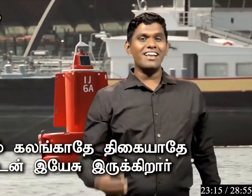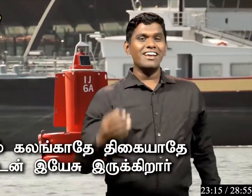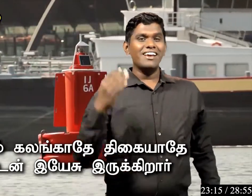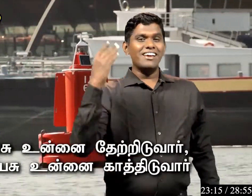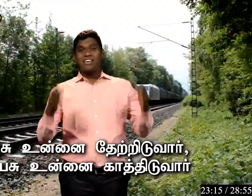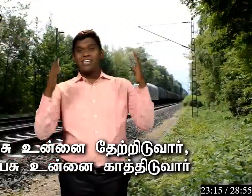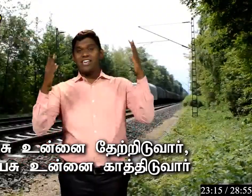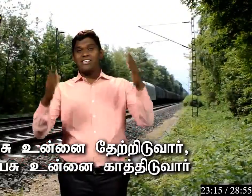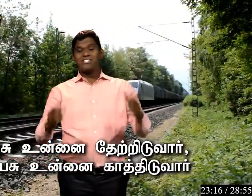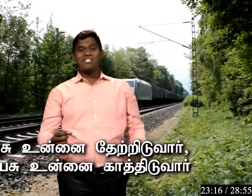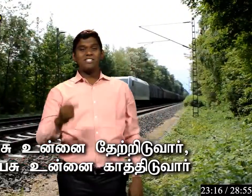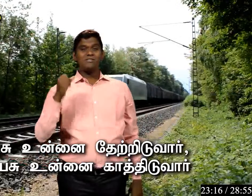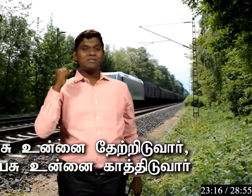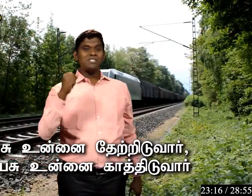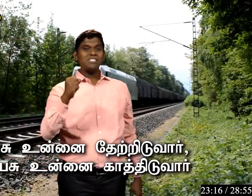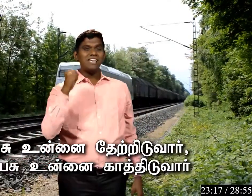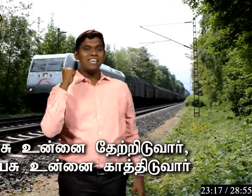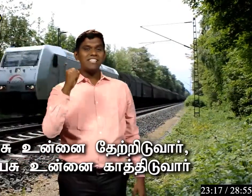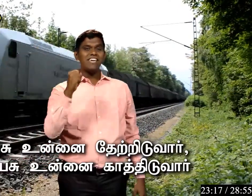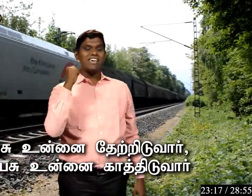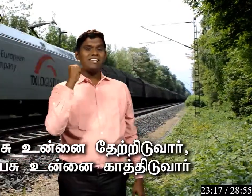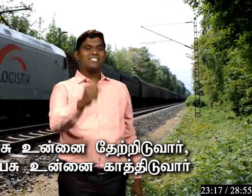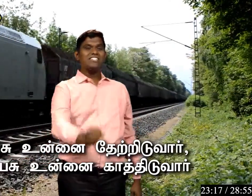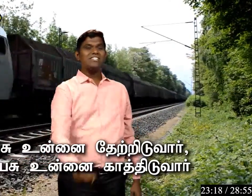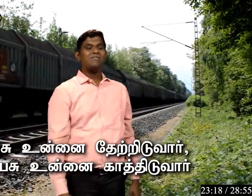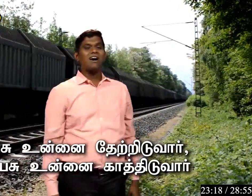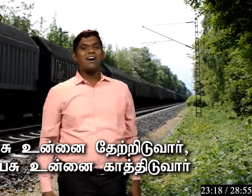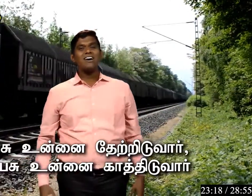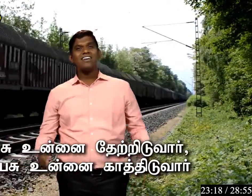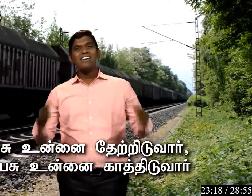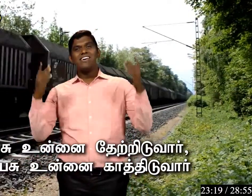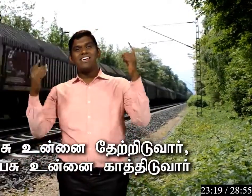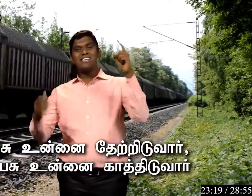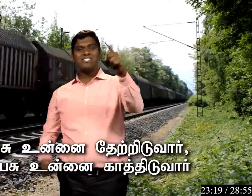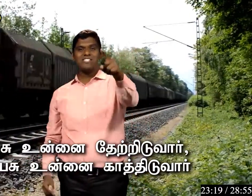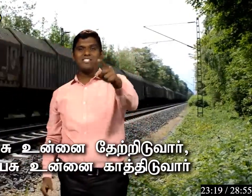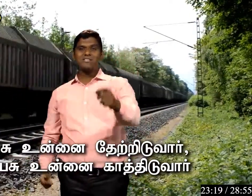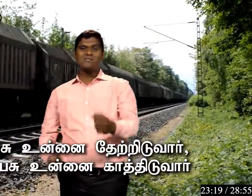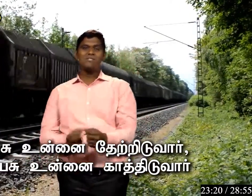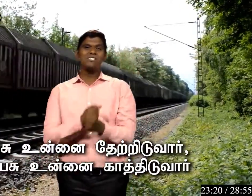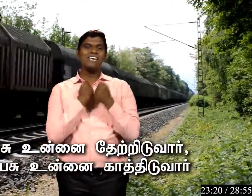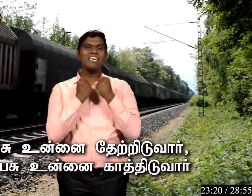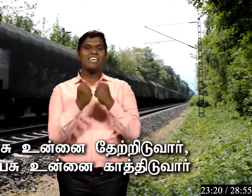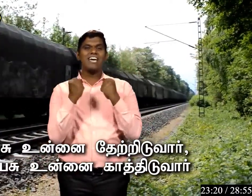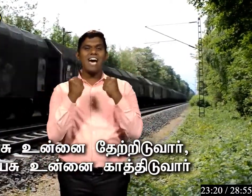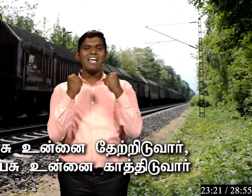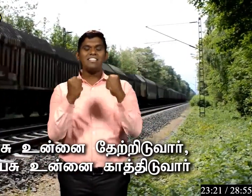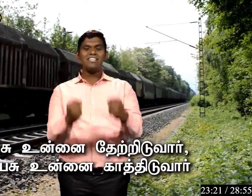Jesus.